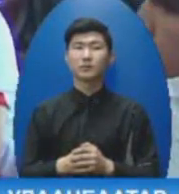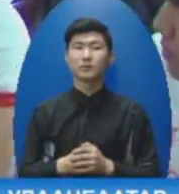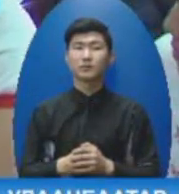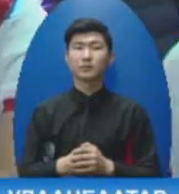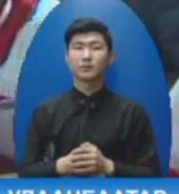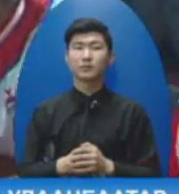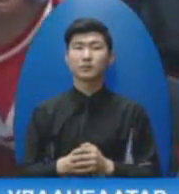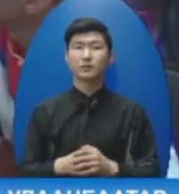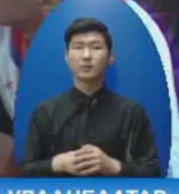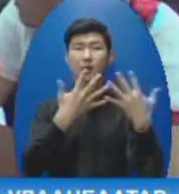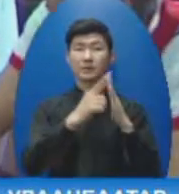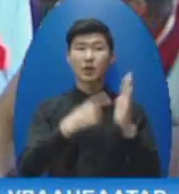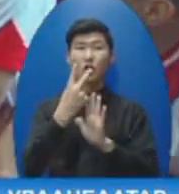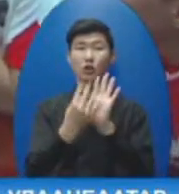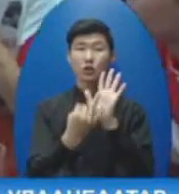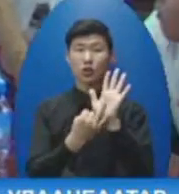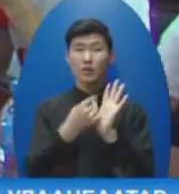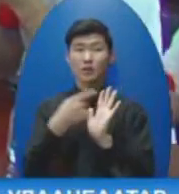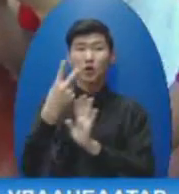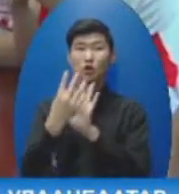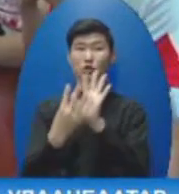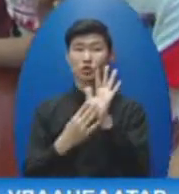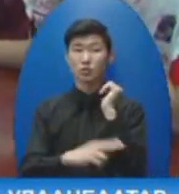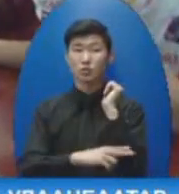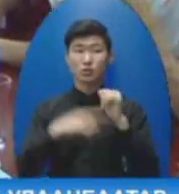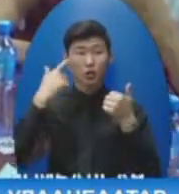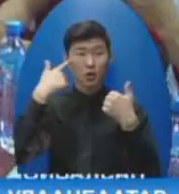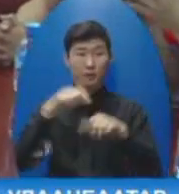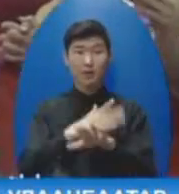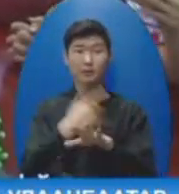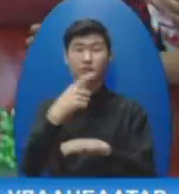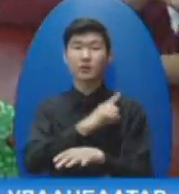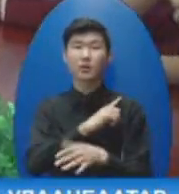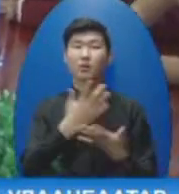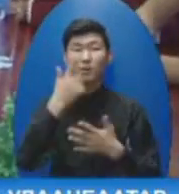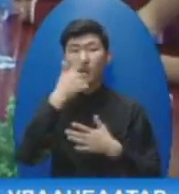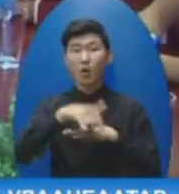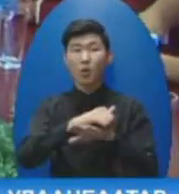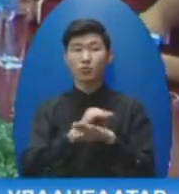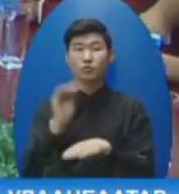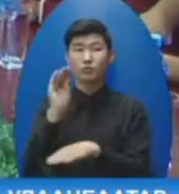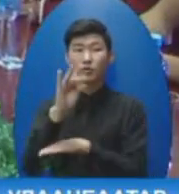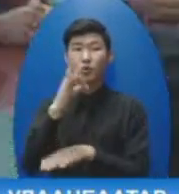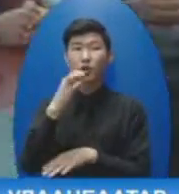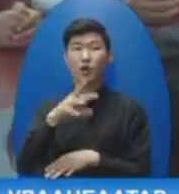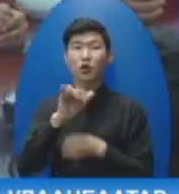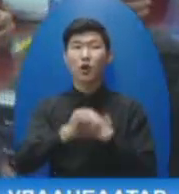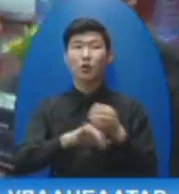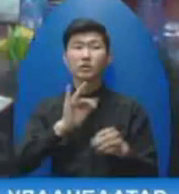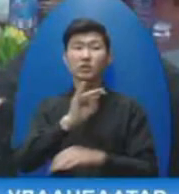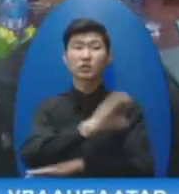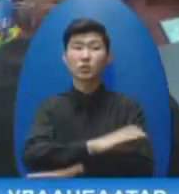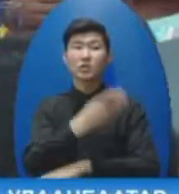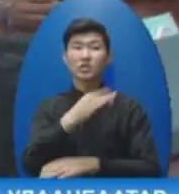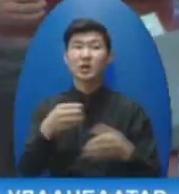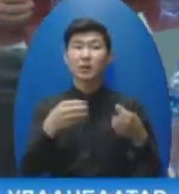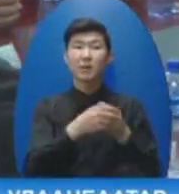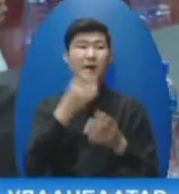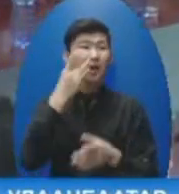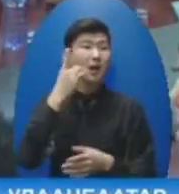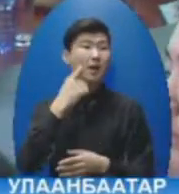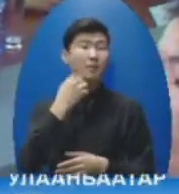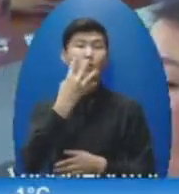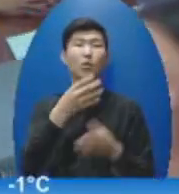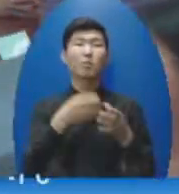Арвдугаар сарын 27-ноос 29-ний өдрүүдэд зохион байгуулагдсан уг тэмцээнд Монгол улсыг төлөөлж Роял Олон улсын сургуулийн шигшээ багийн эрэгтэй эмэгтэй 4